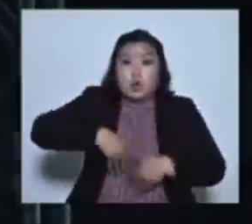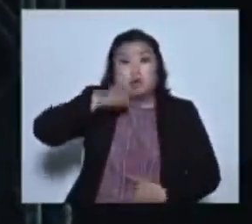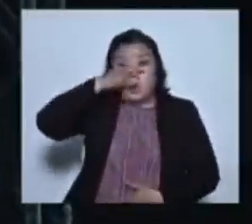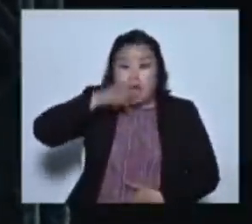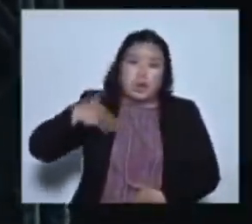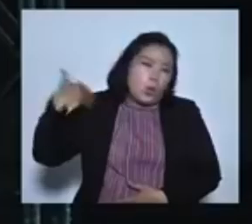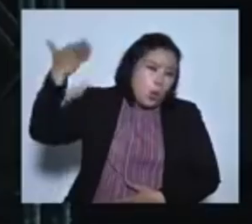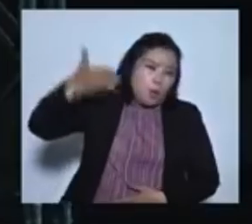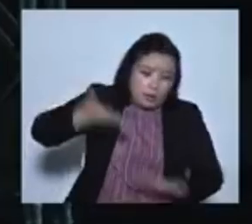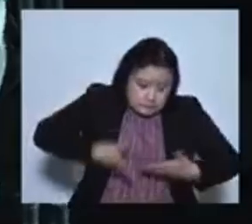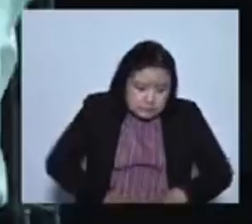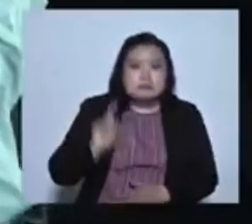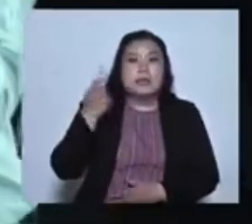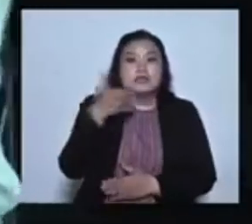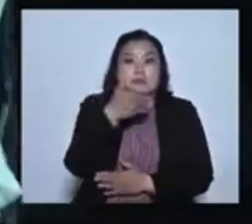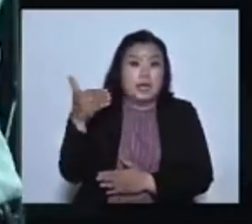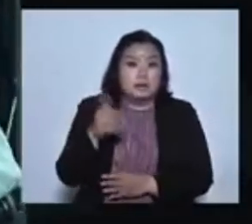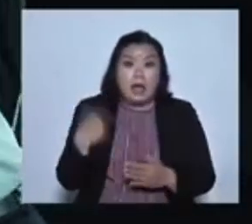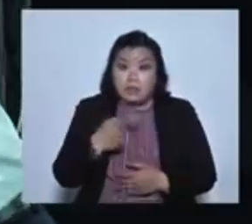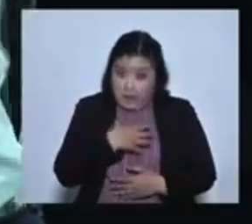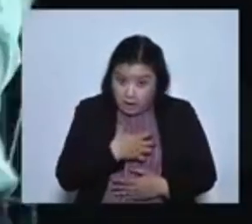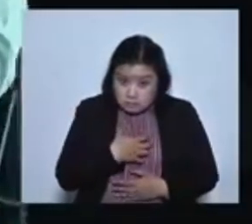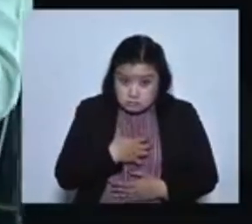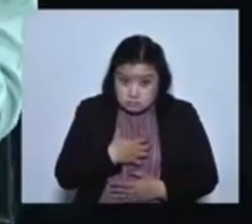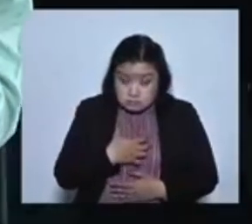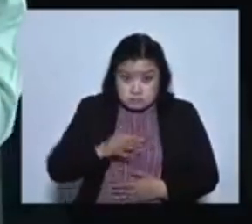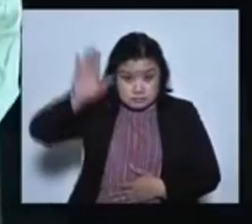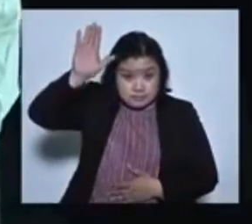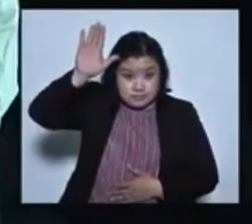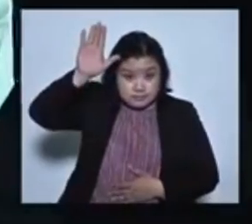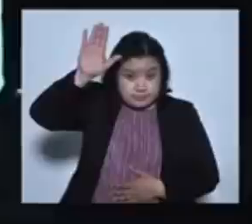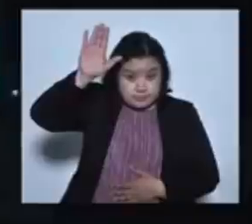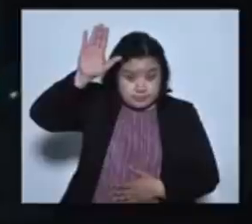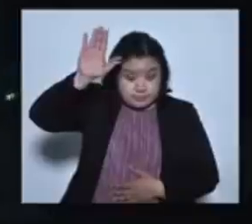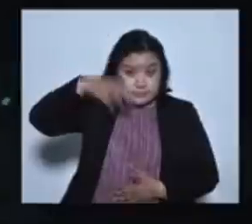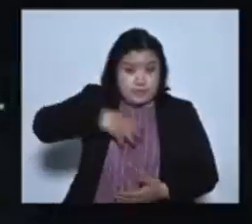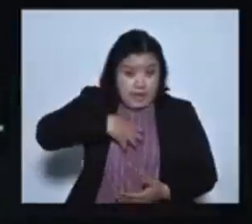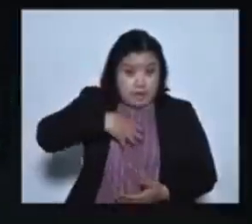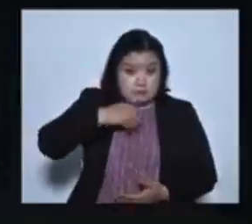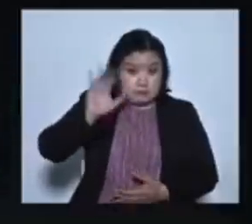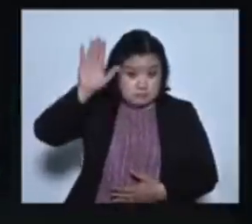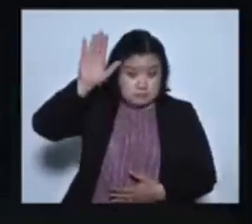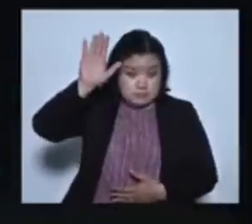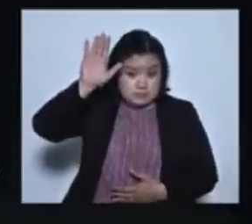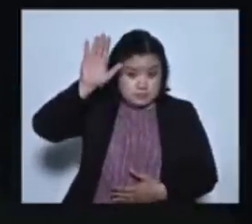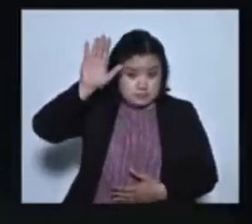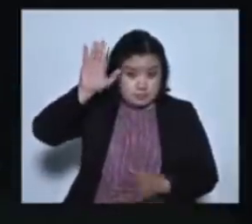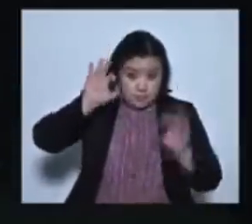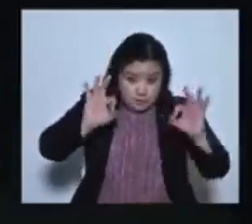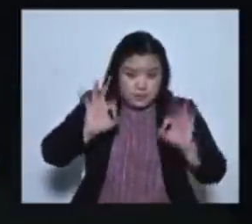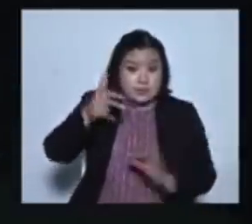ไม่ใช่ใครจะไปกับผมไหมยืนขึ้นยืน